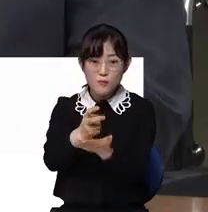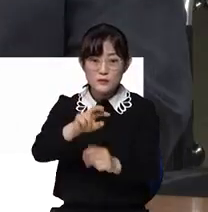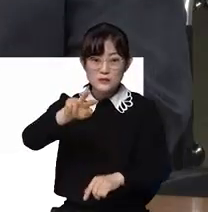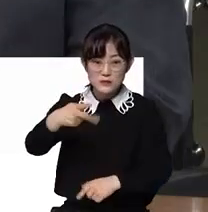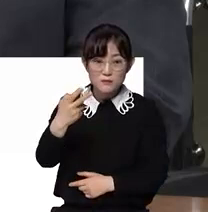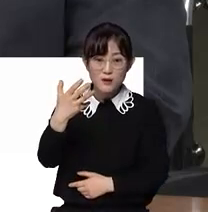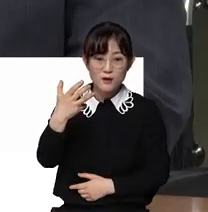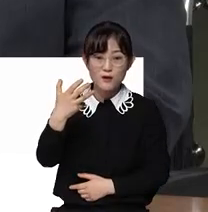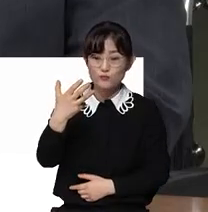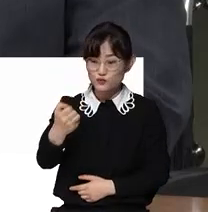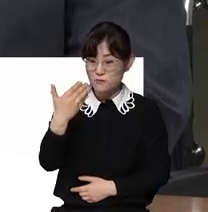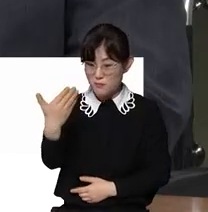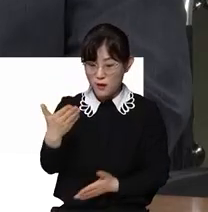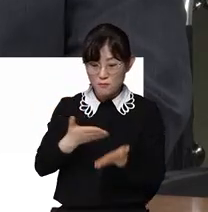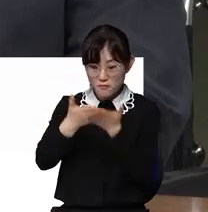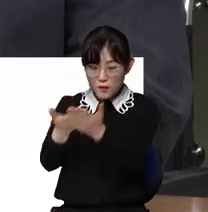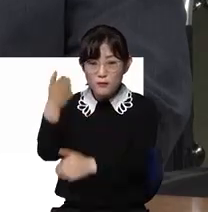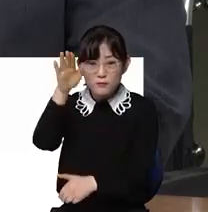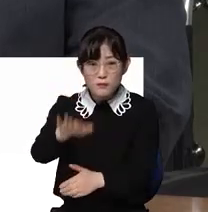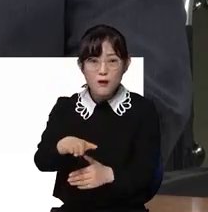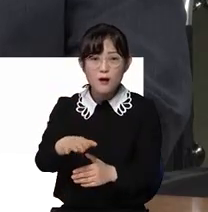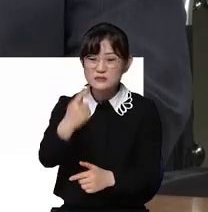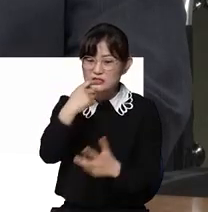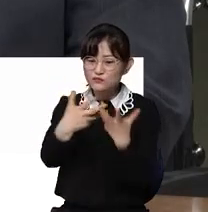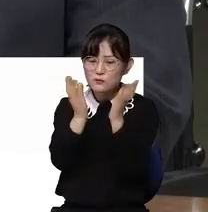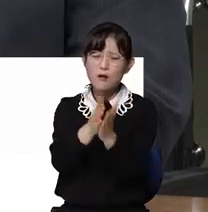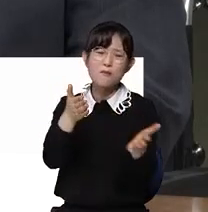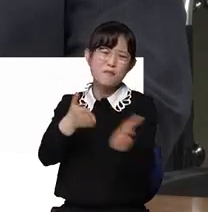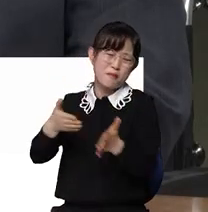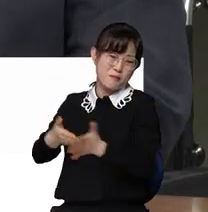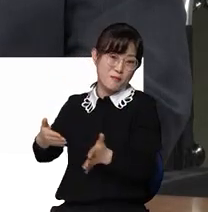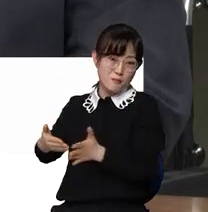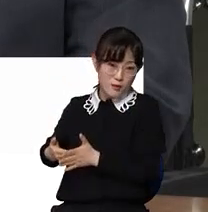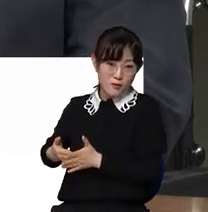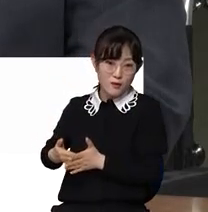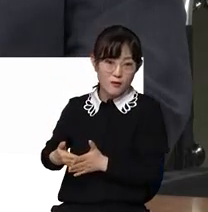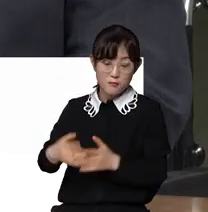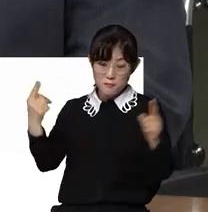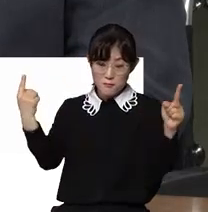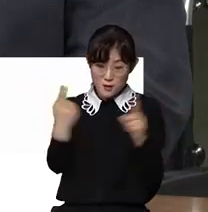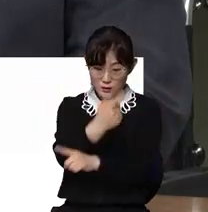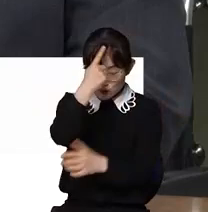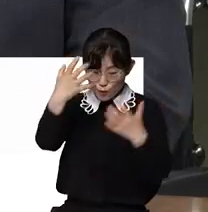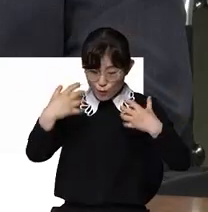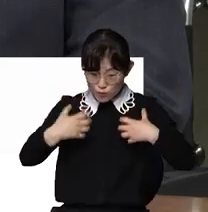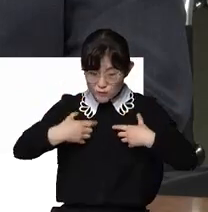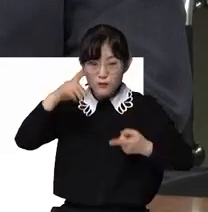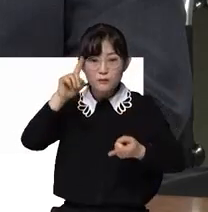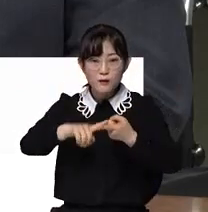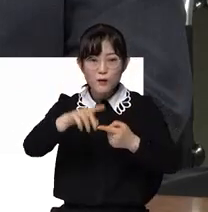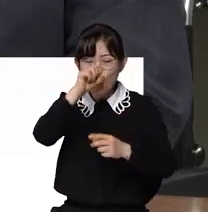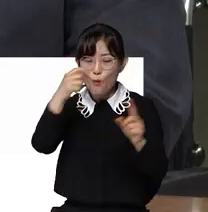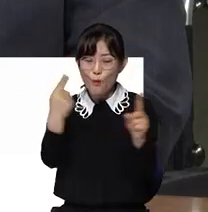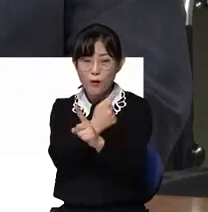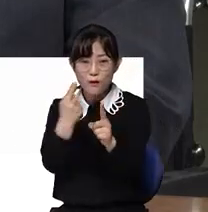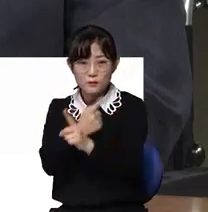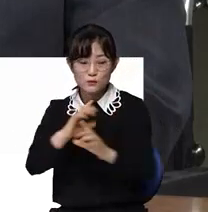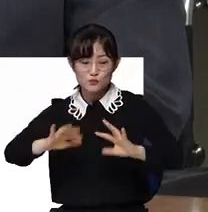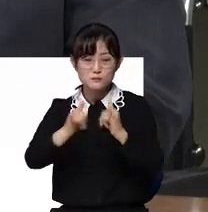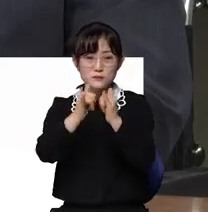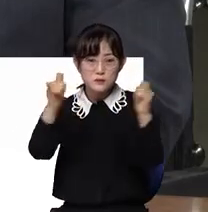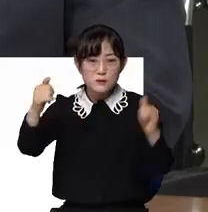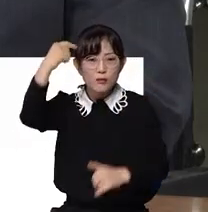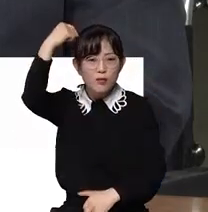발휘를 해놨는데 제대로 통과를 시켜주지 않고 있어요 그러니까 바뀐 정부의 여러 가지 개선 효과를 국민들이 체감하는